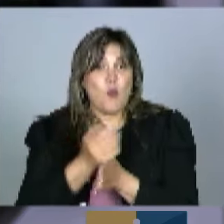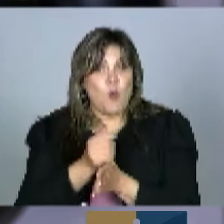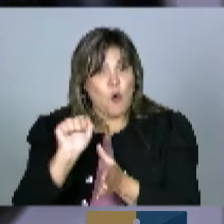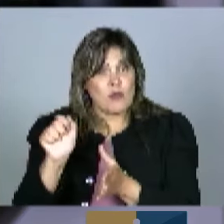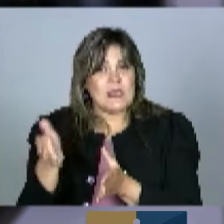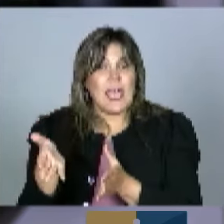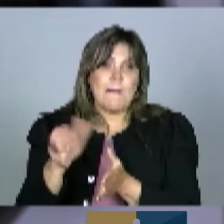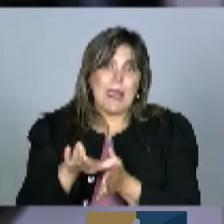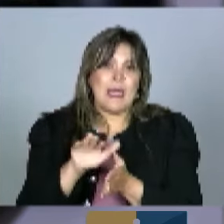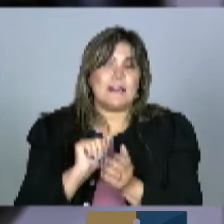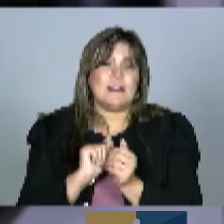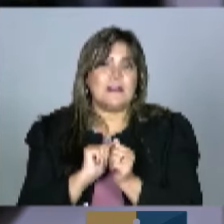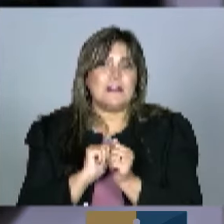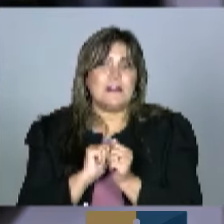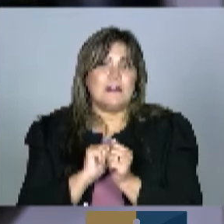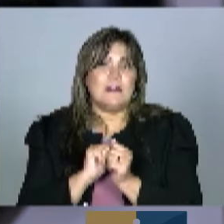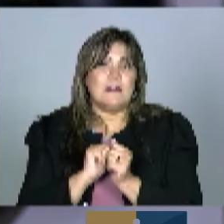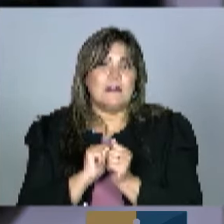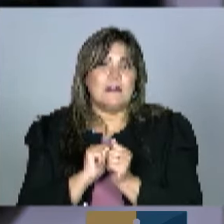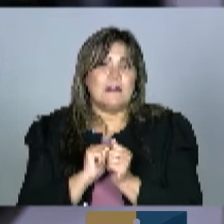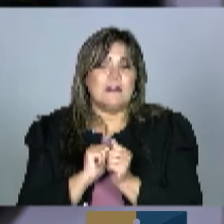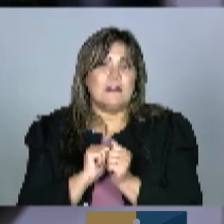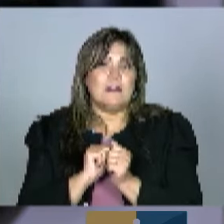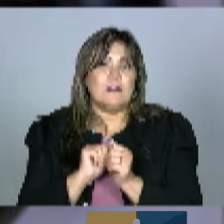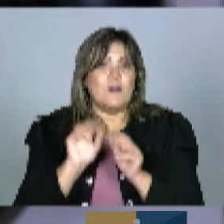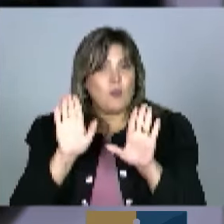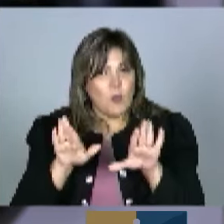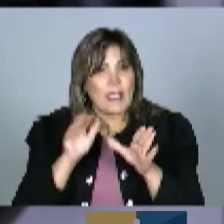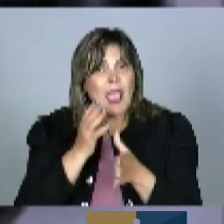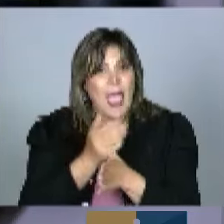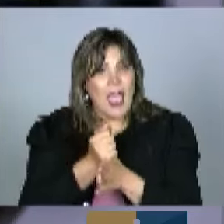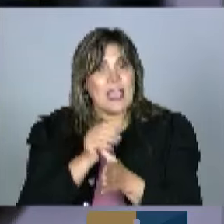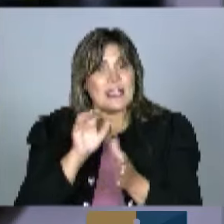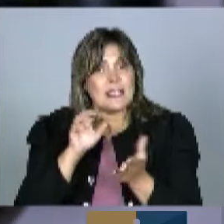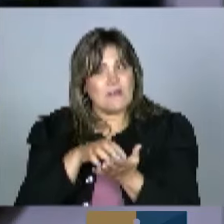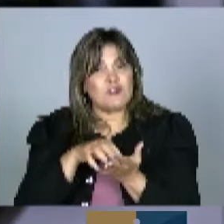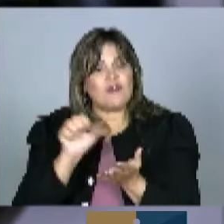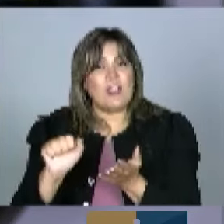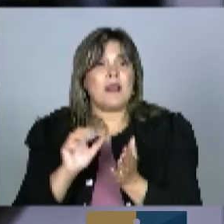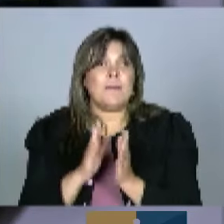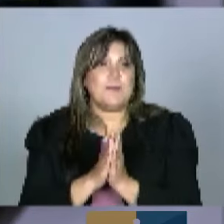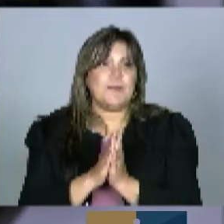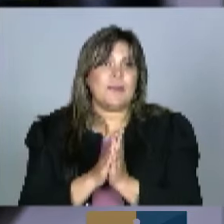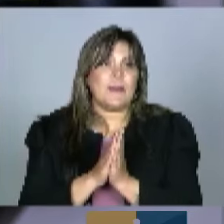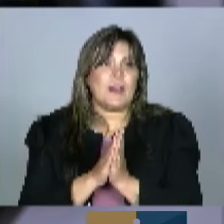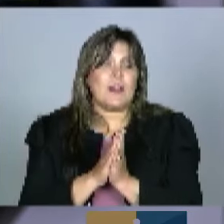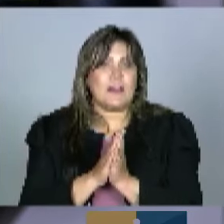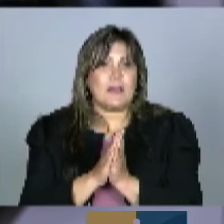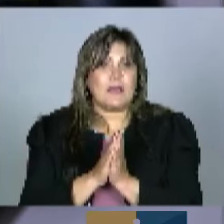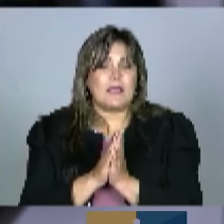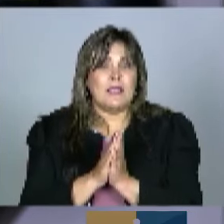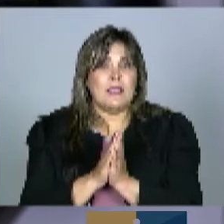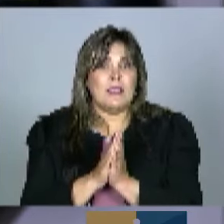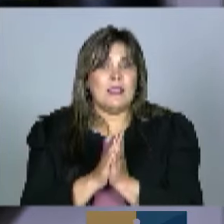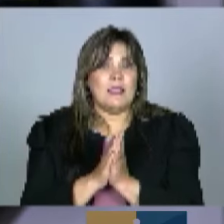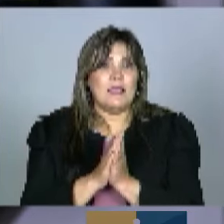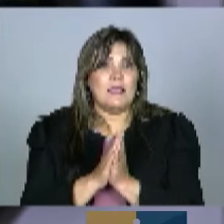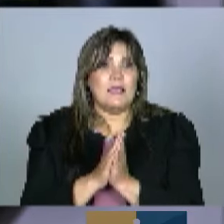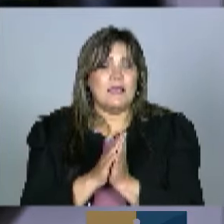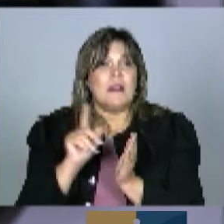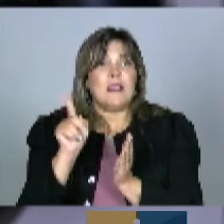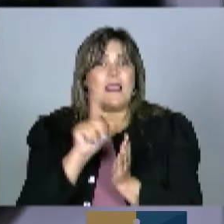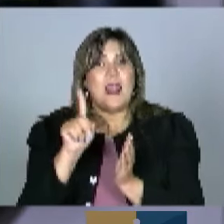اي وقع وقعده شقتها مفروشه زي ما هي يعني هي بعد وفاه والدها جت عايزه تقعد في شقه لا